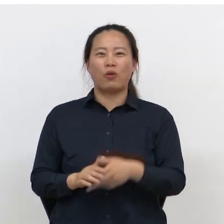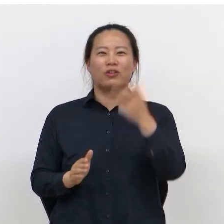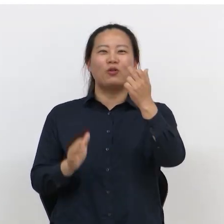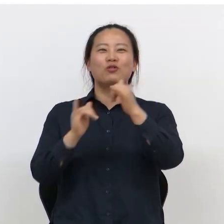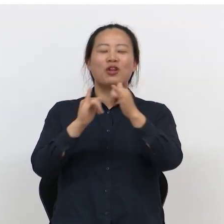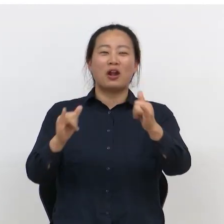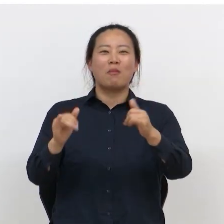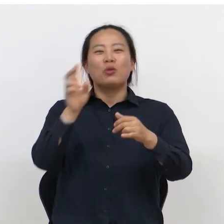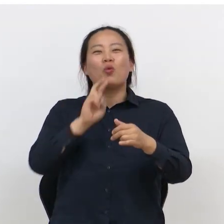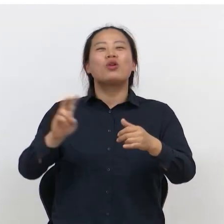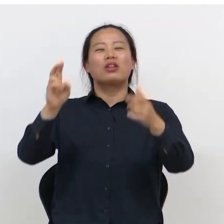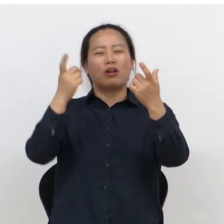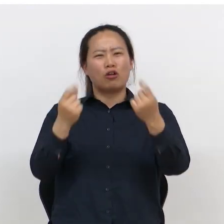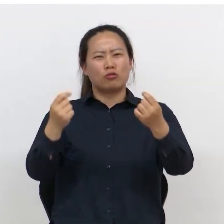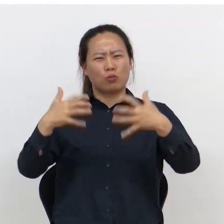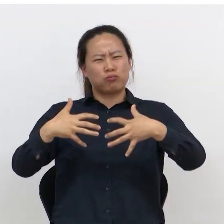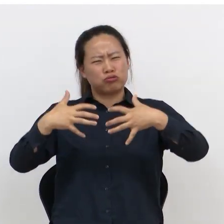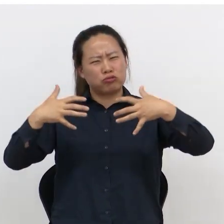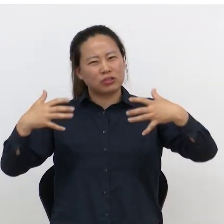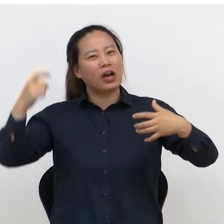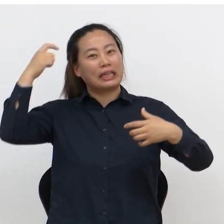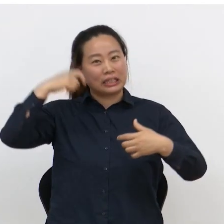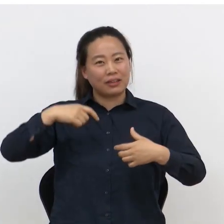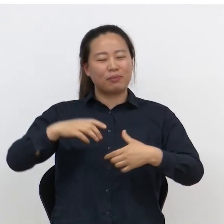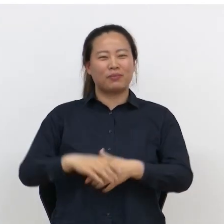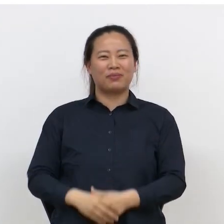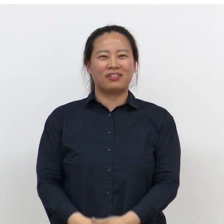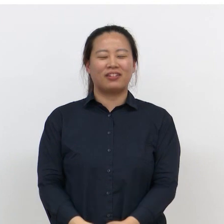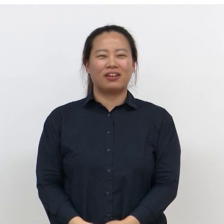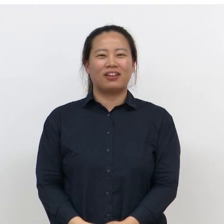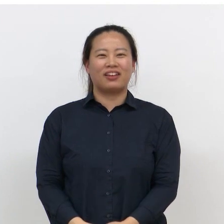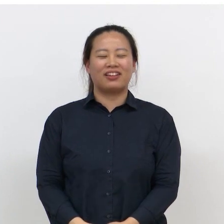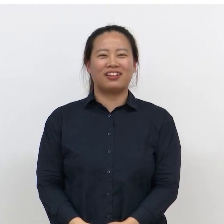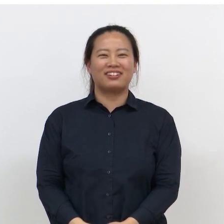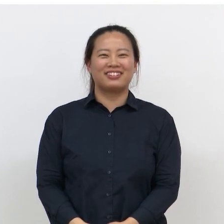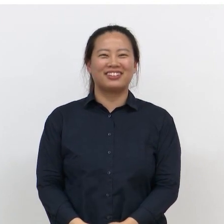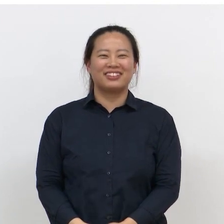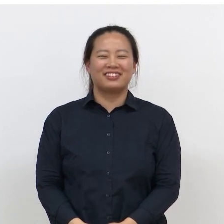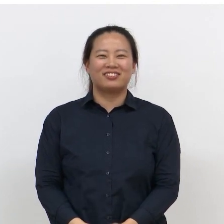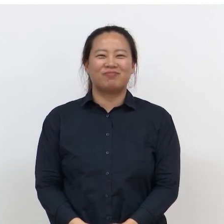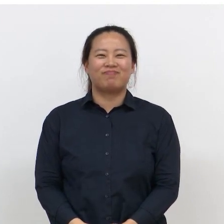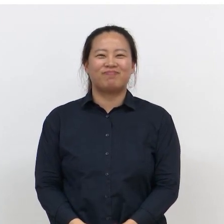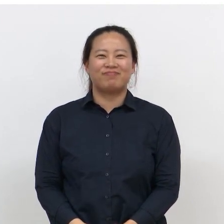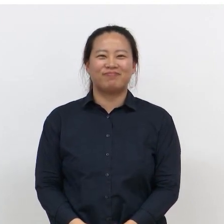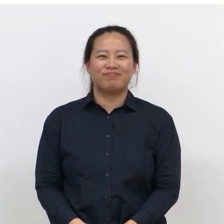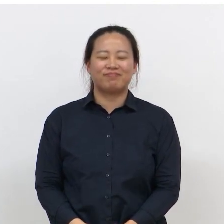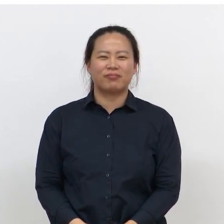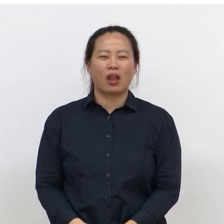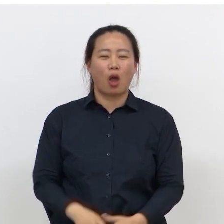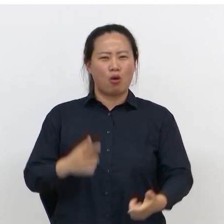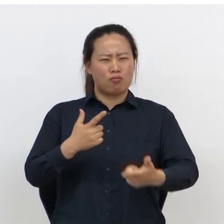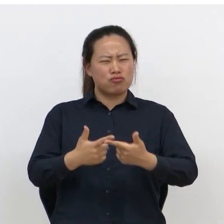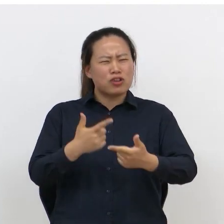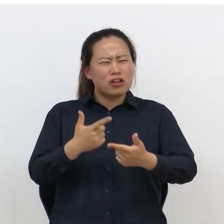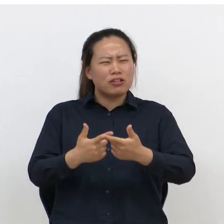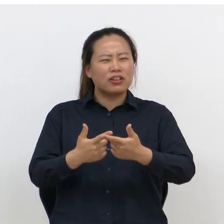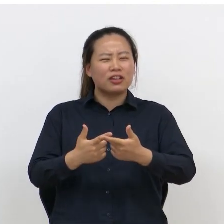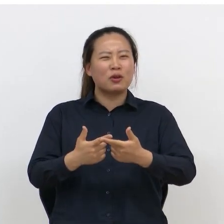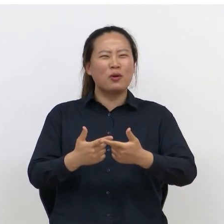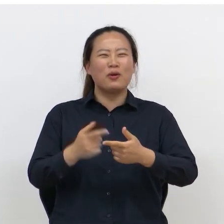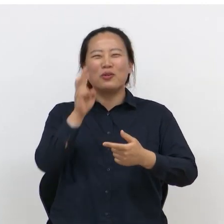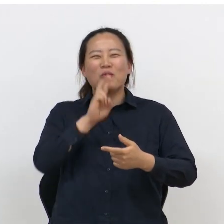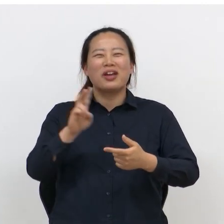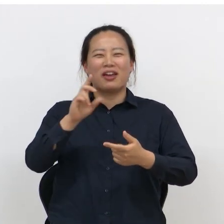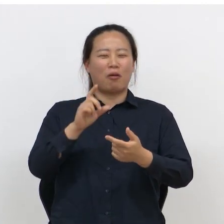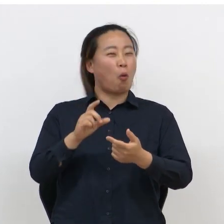같이 혼자 사는데도 풍성한 소리가 나오는 거죠. 예. 이게 배음 12개 된 마이클 볼튼이고 부산에서 노래 좀 한다는 사람이